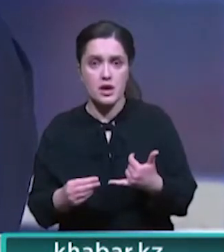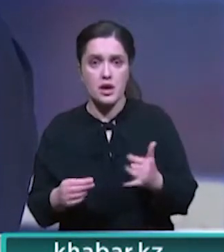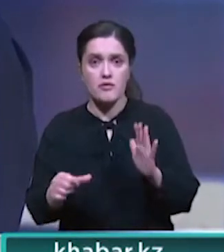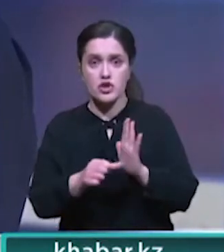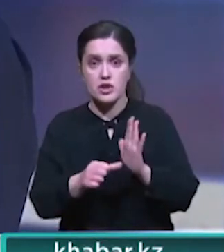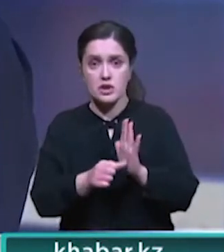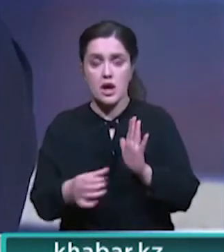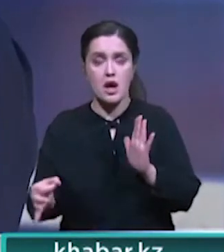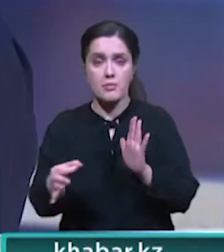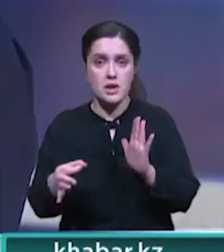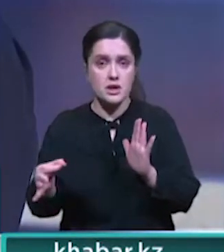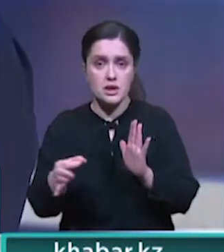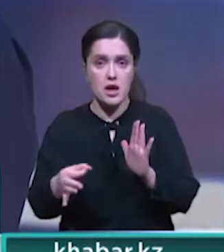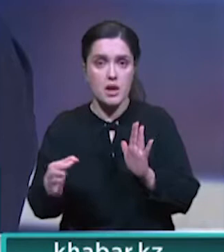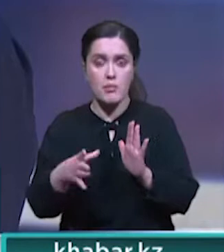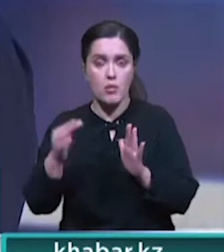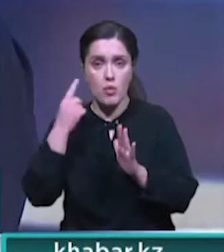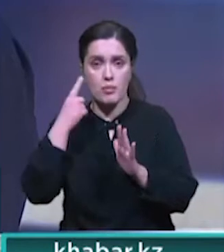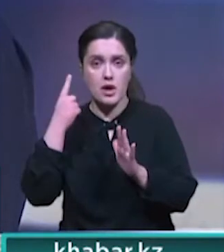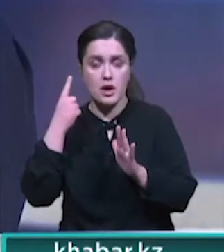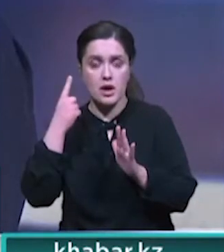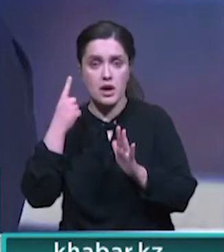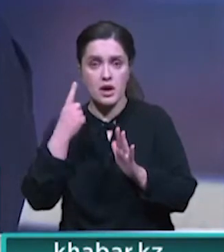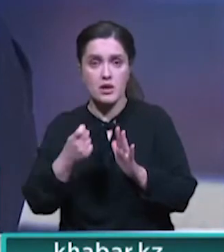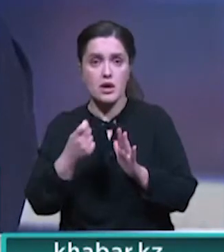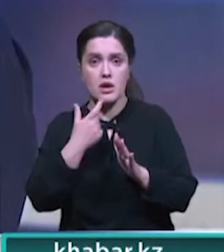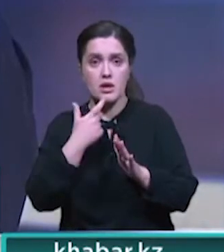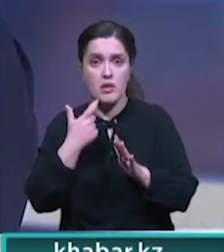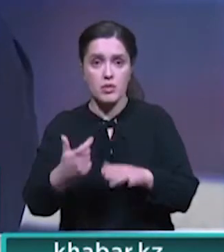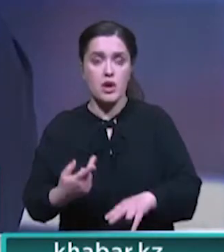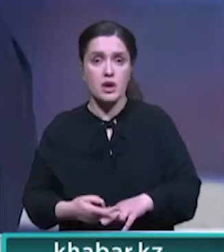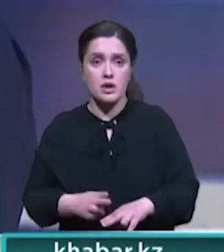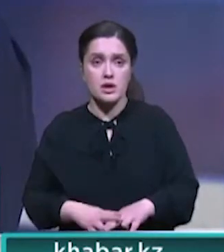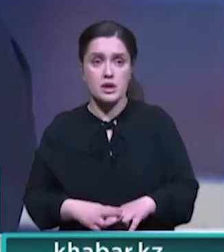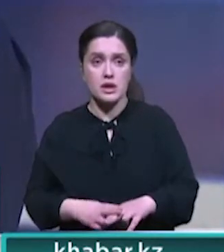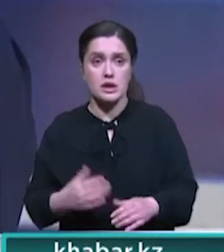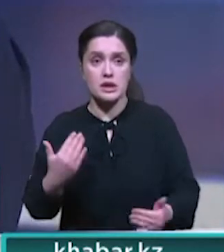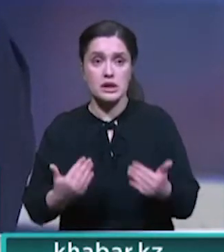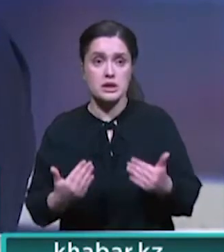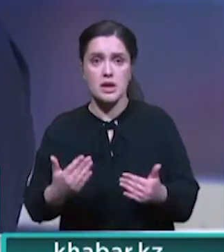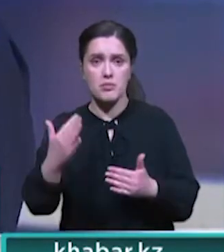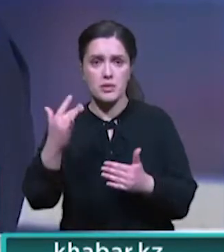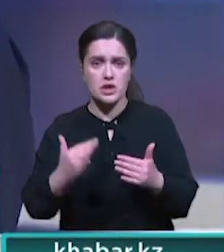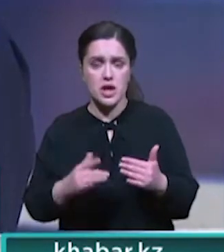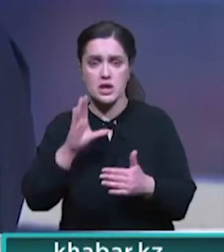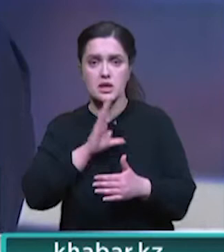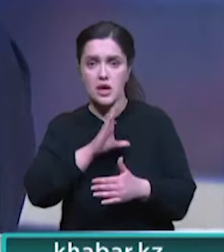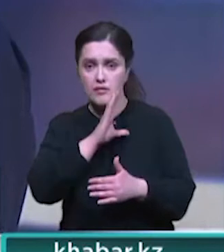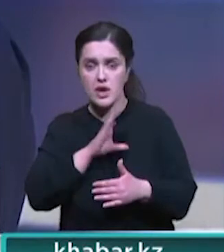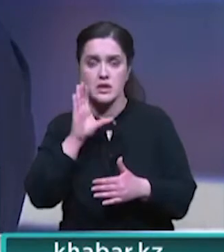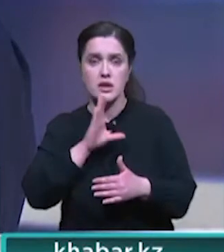6 областях мы по прогнозу наблюдаем это. Если перечислять, это в основном северные